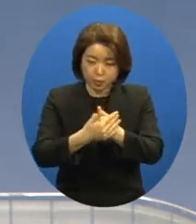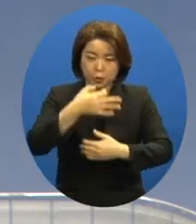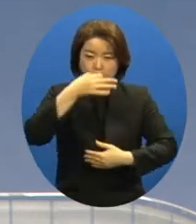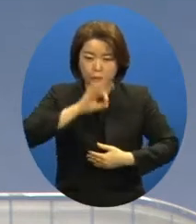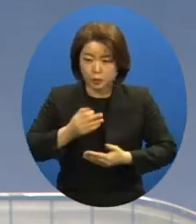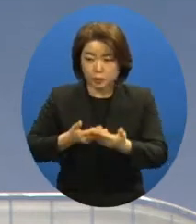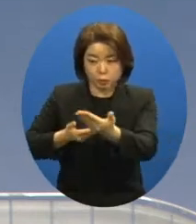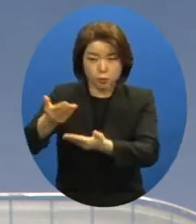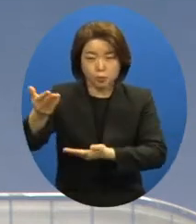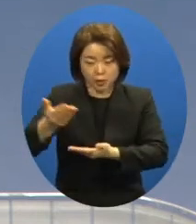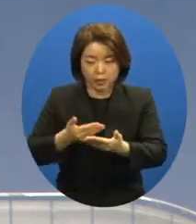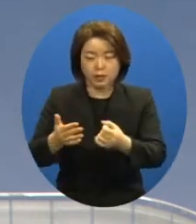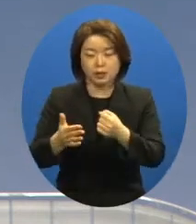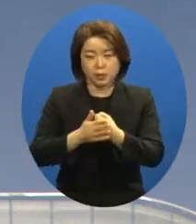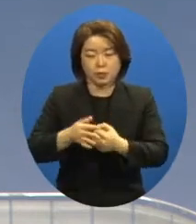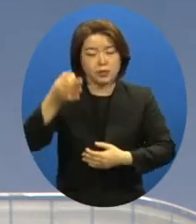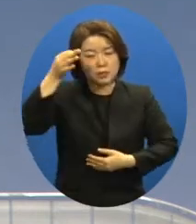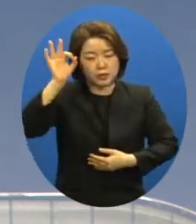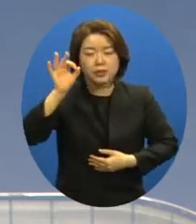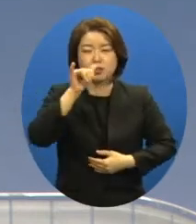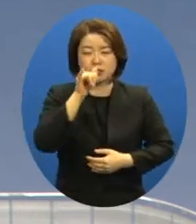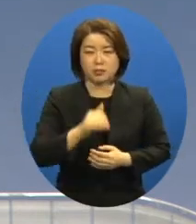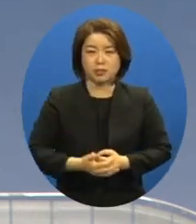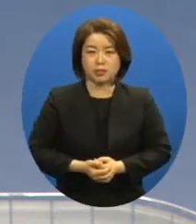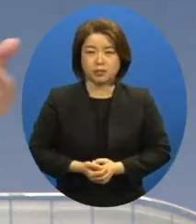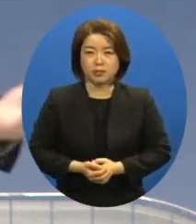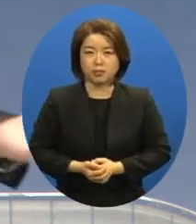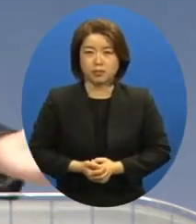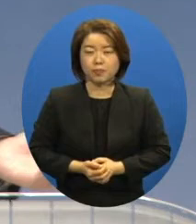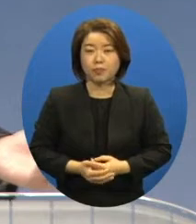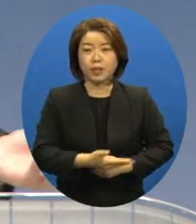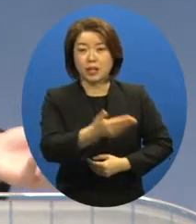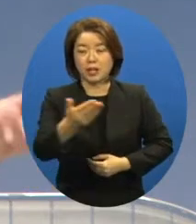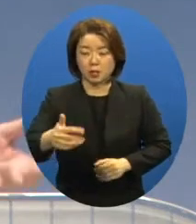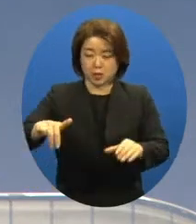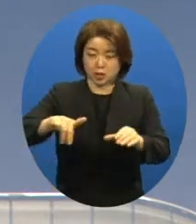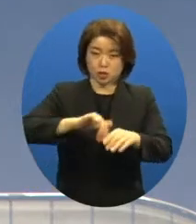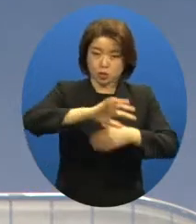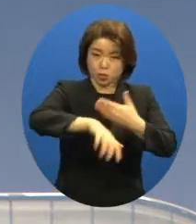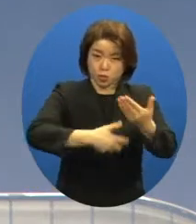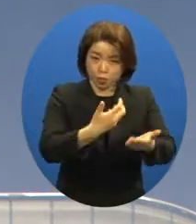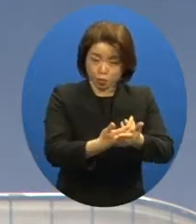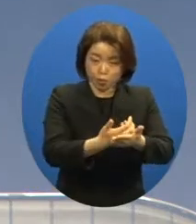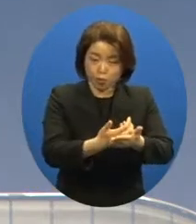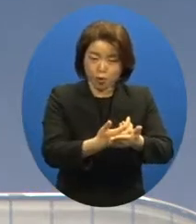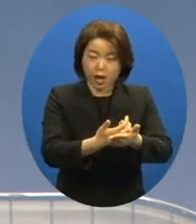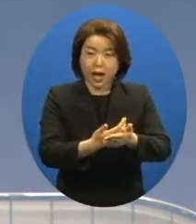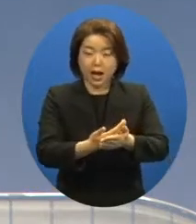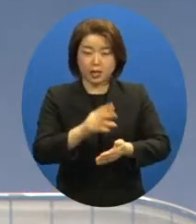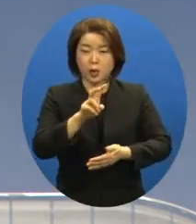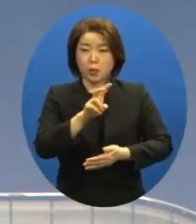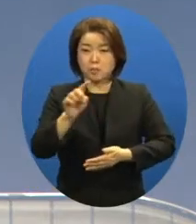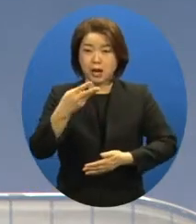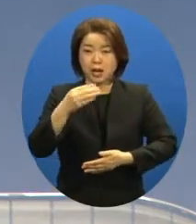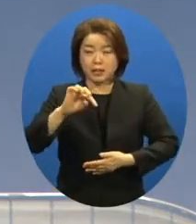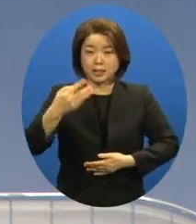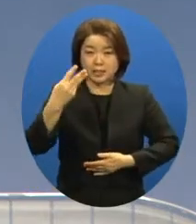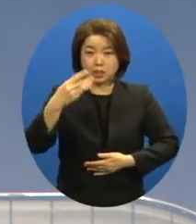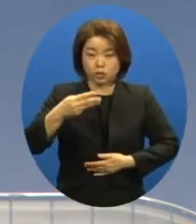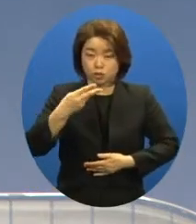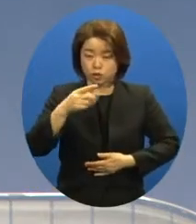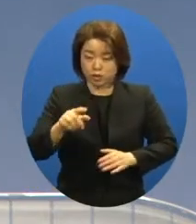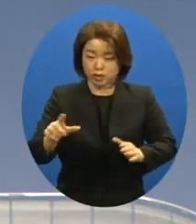주었기 때문이라고 저는 깨달았습니다. 여러분, 종교개혁을 했던 마틴 루터는 독신이었던